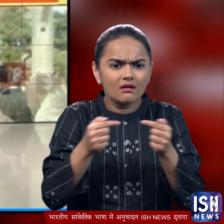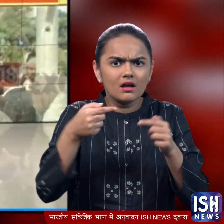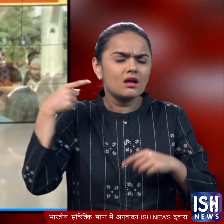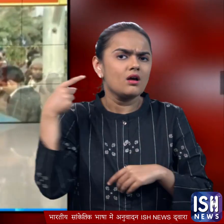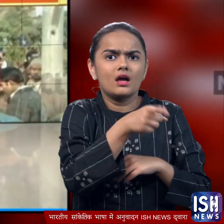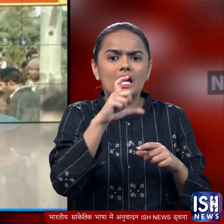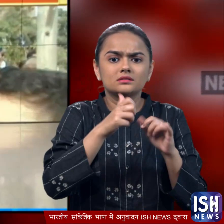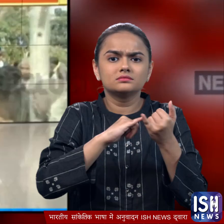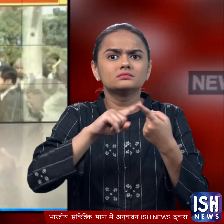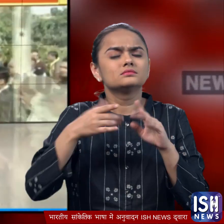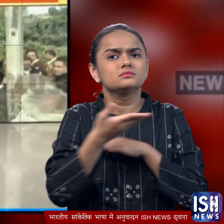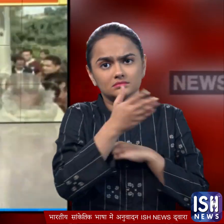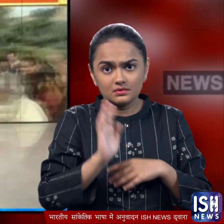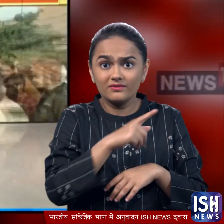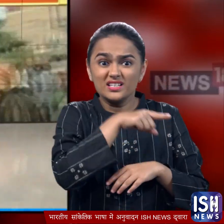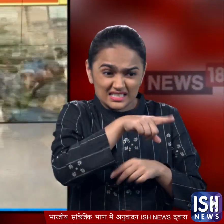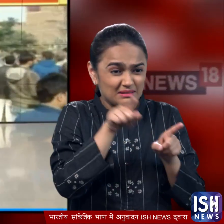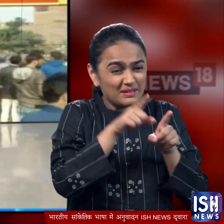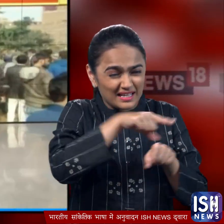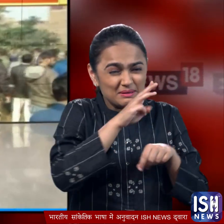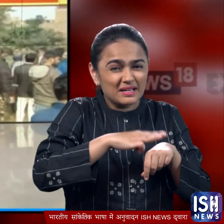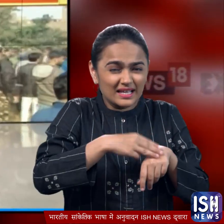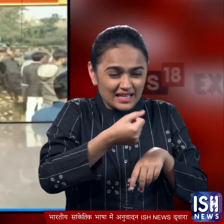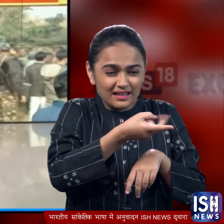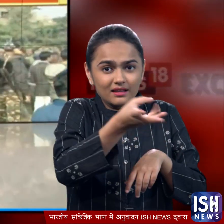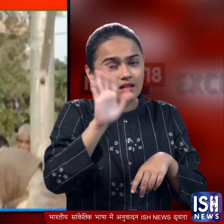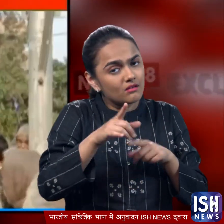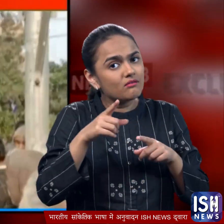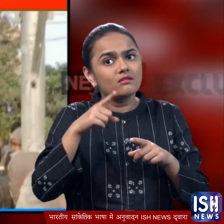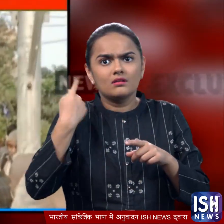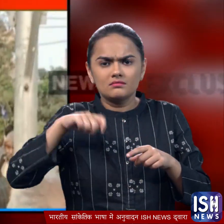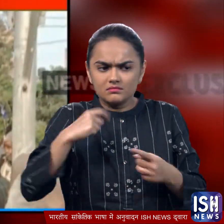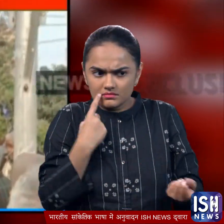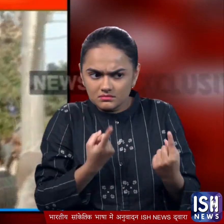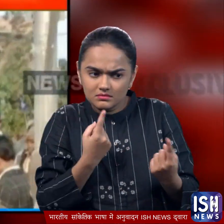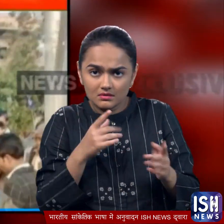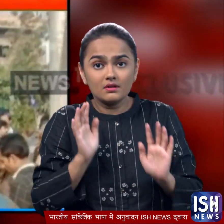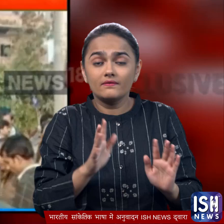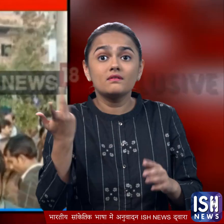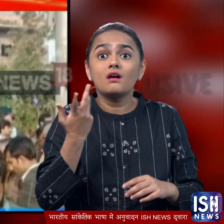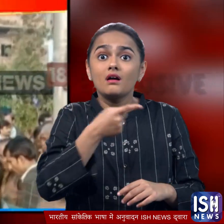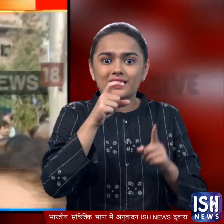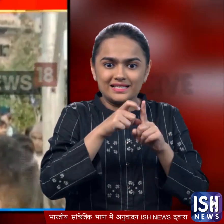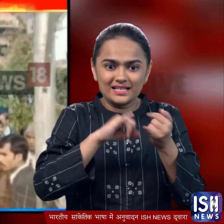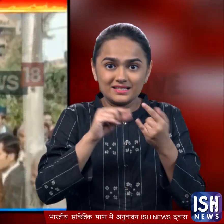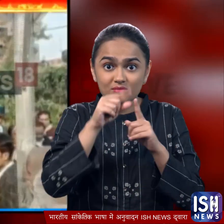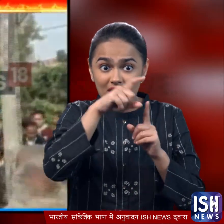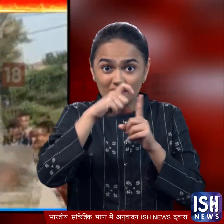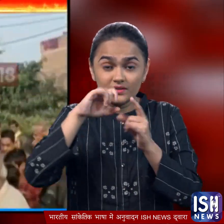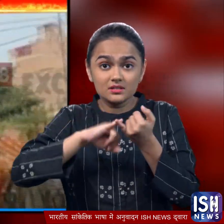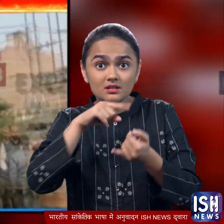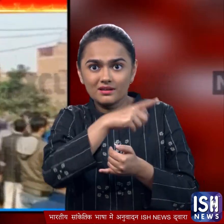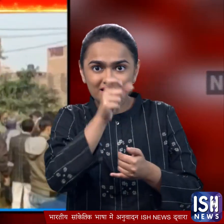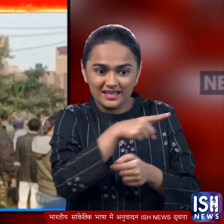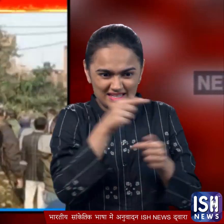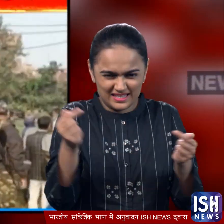लिया गया। इसके साथ ही इस मामले में उनके कई समर्थकों पर भी कार्रवाई की गई, क्योंकि आरोप है कि बीएसपी उम्मीदवार देवेंद्र सिंह ने